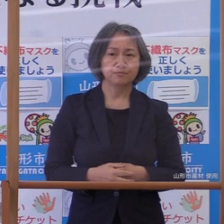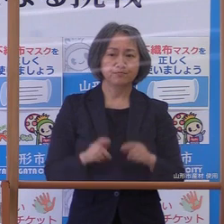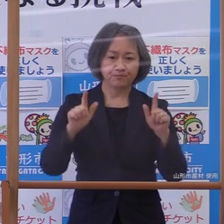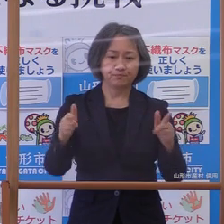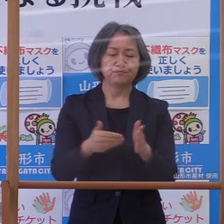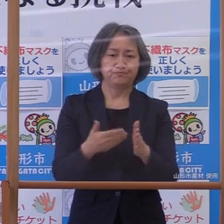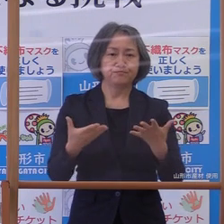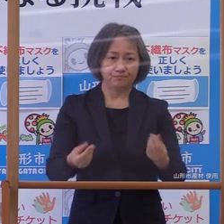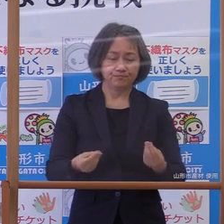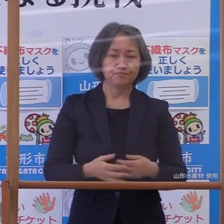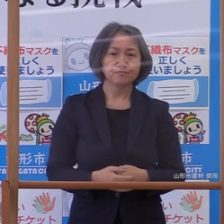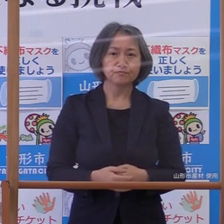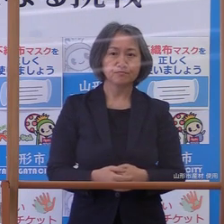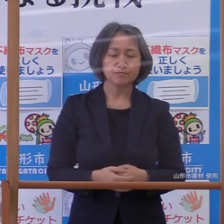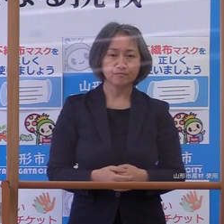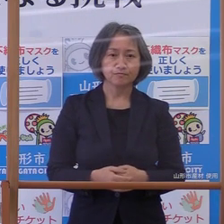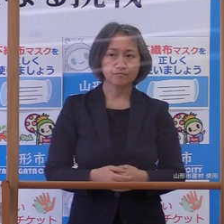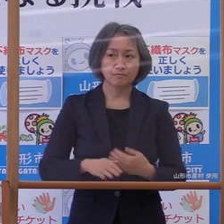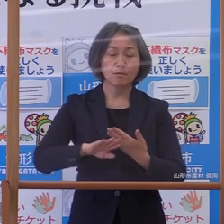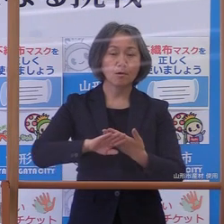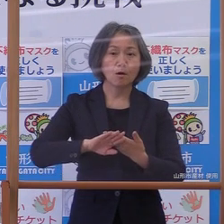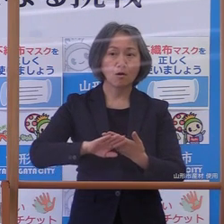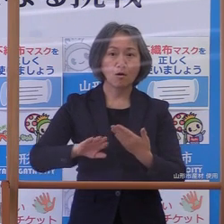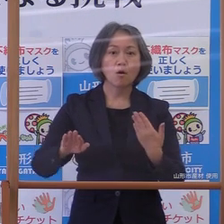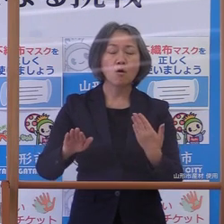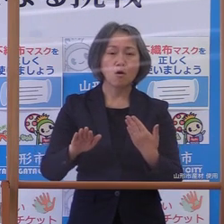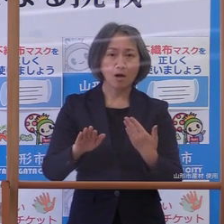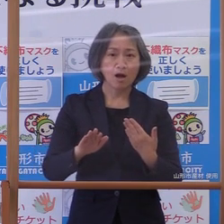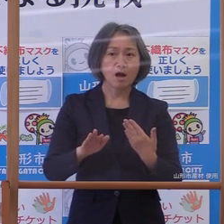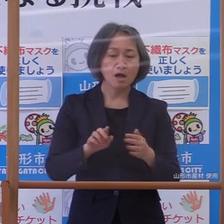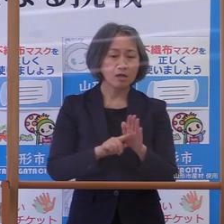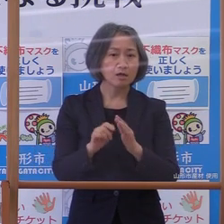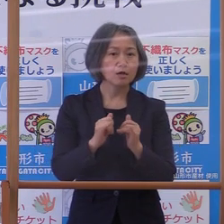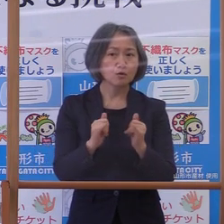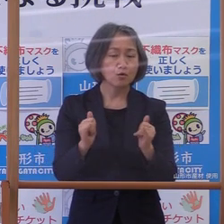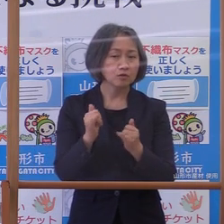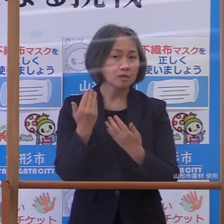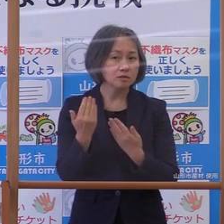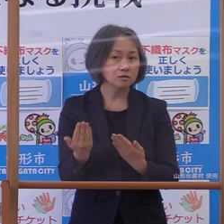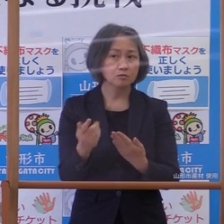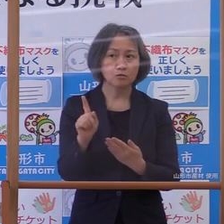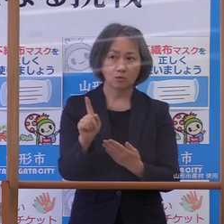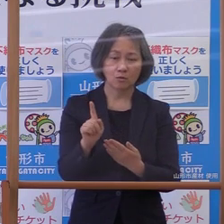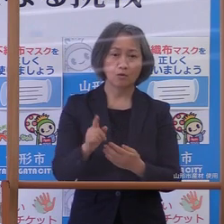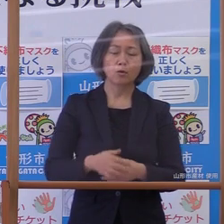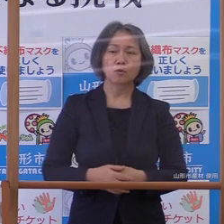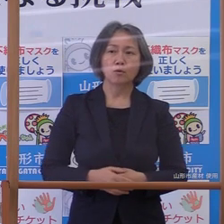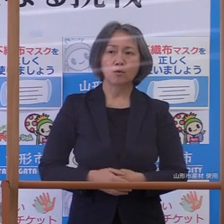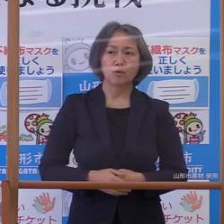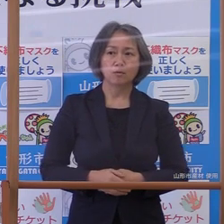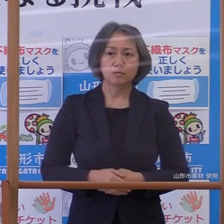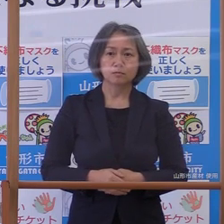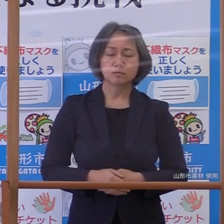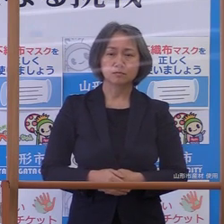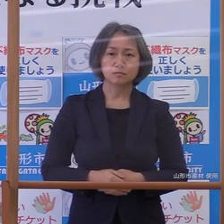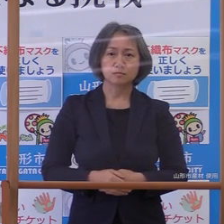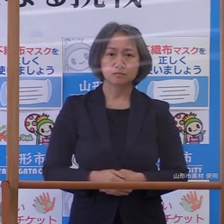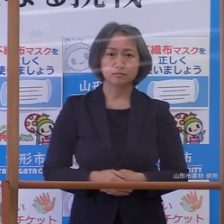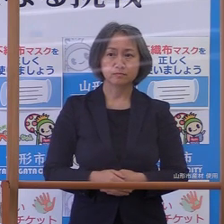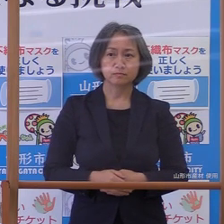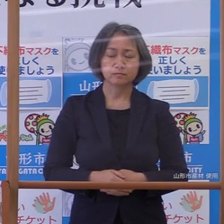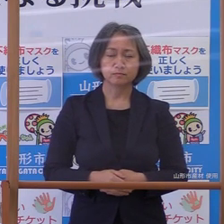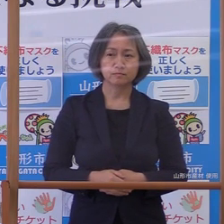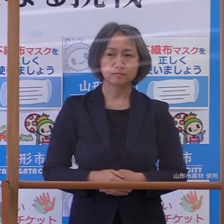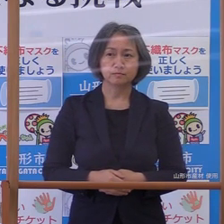ありがとうございます。それでは、同じく幹事社の山形放送さんいらっしゃいますでしょうか。はい。今マイクをお持ち